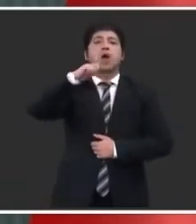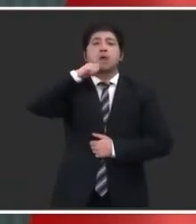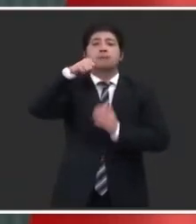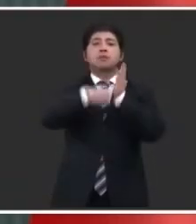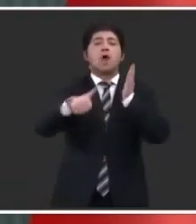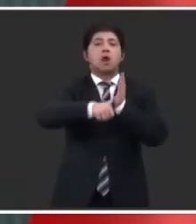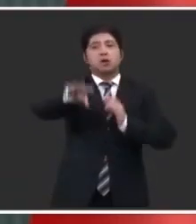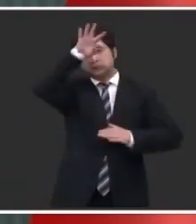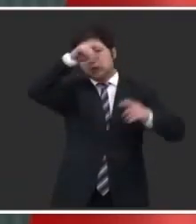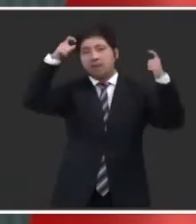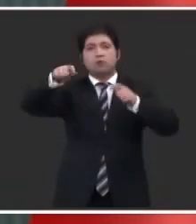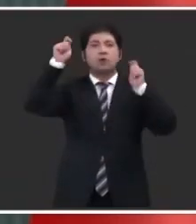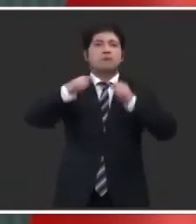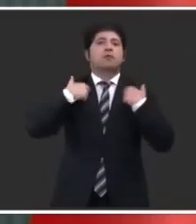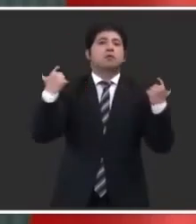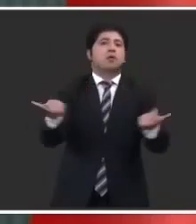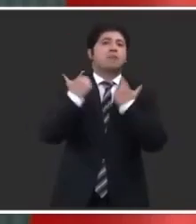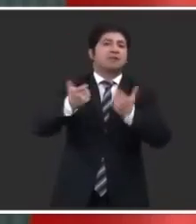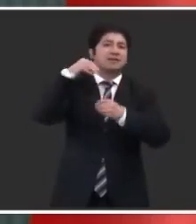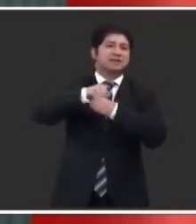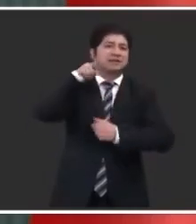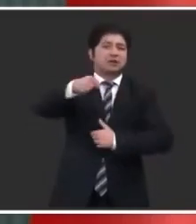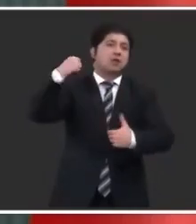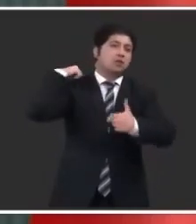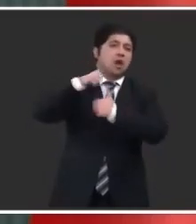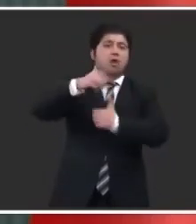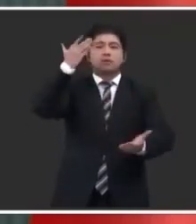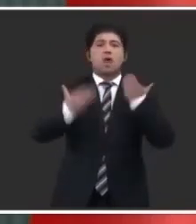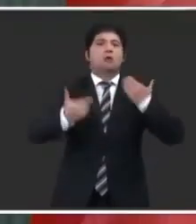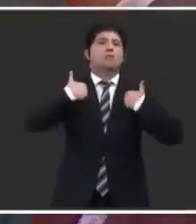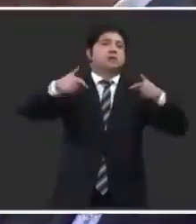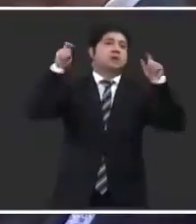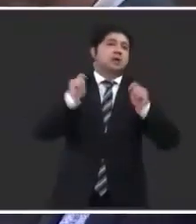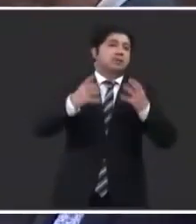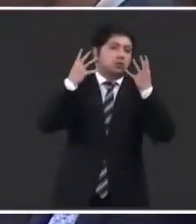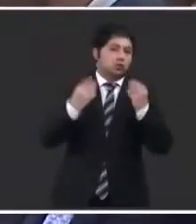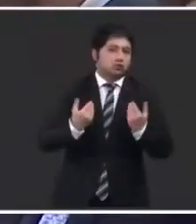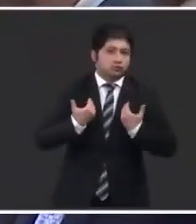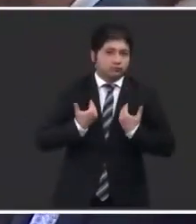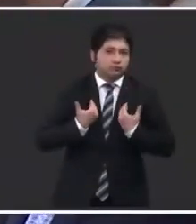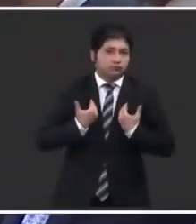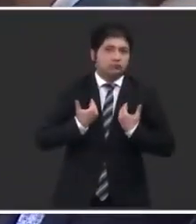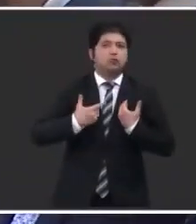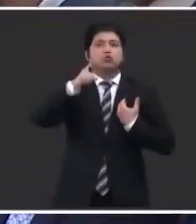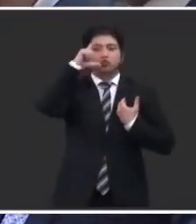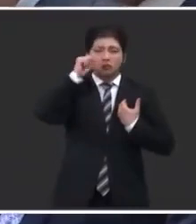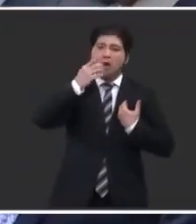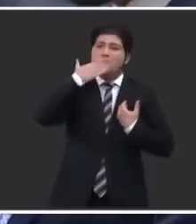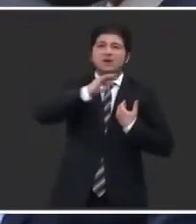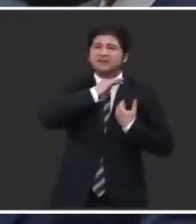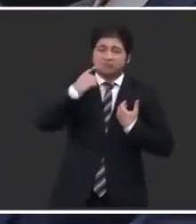İstanbul'da düzenlenen bir toplantıda tekrar değerlendirme imkanı bulduk hiç şüphesiz